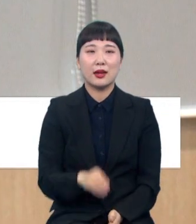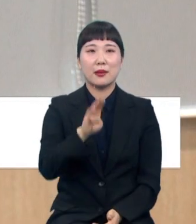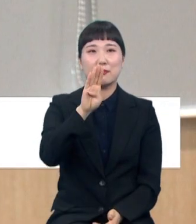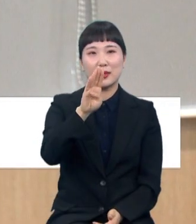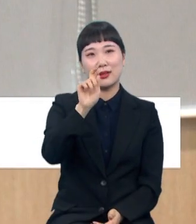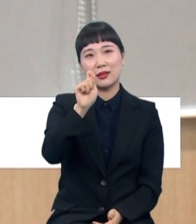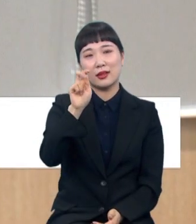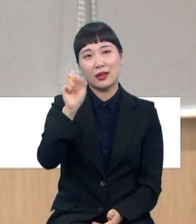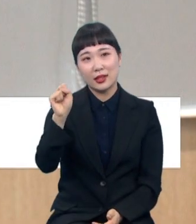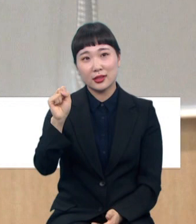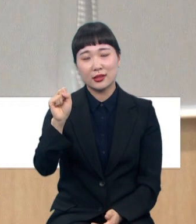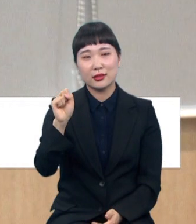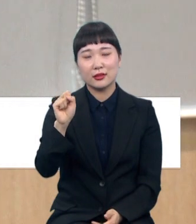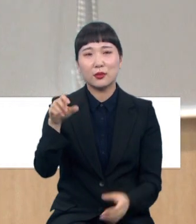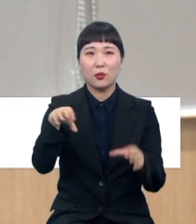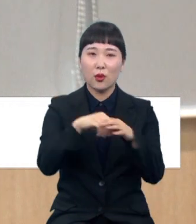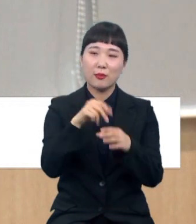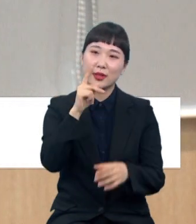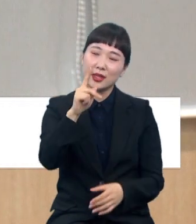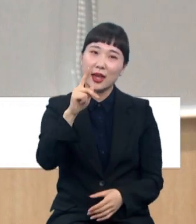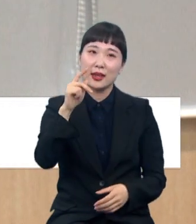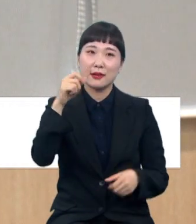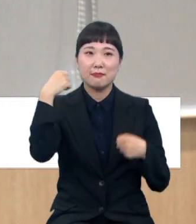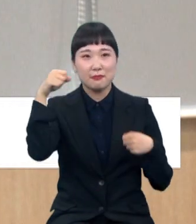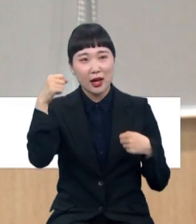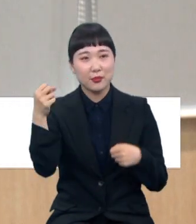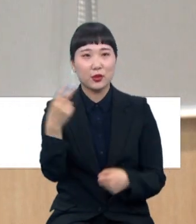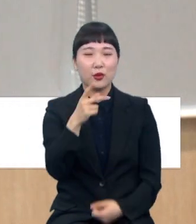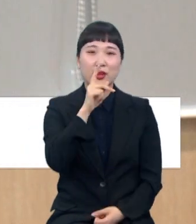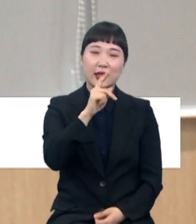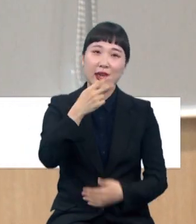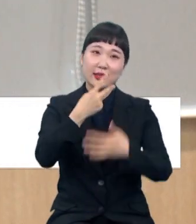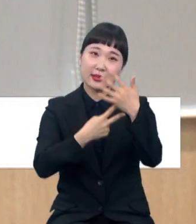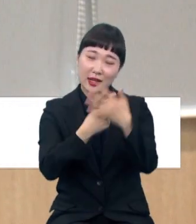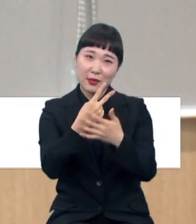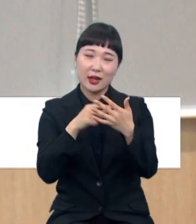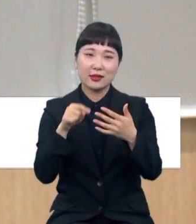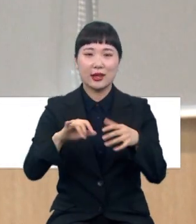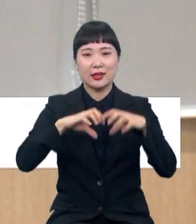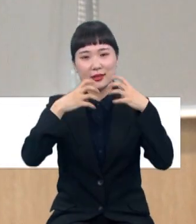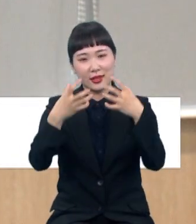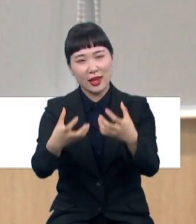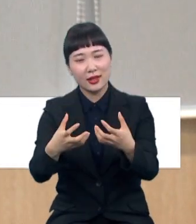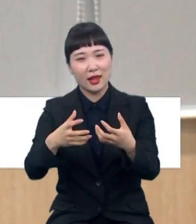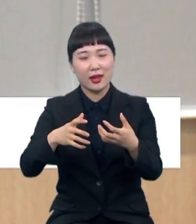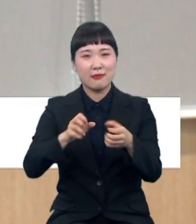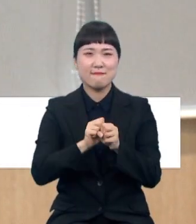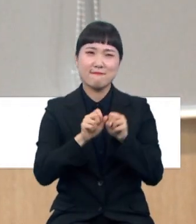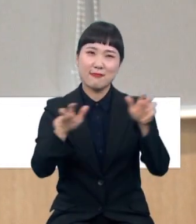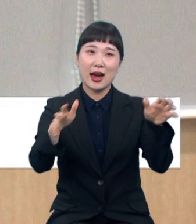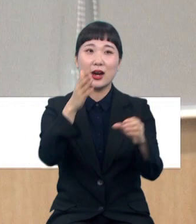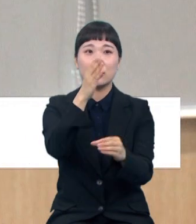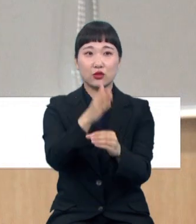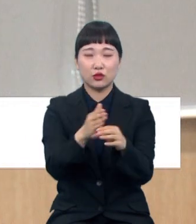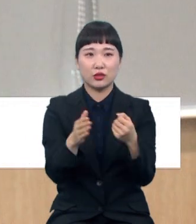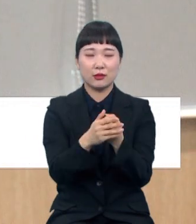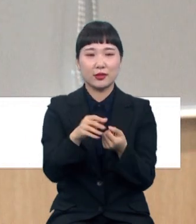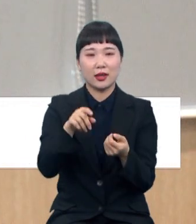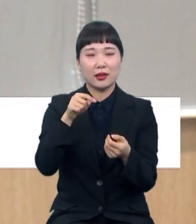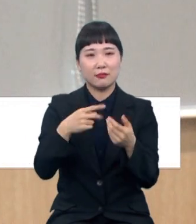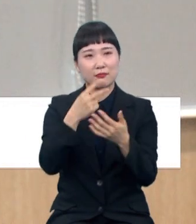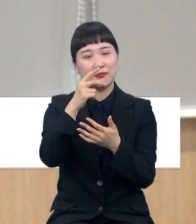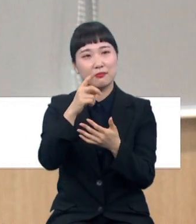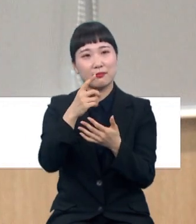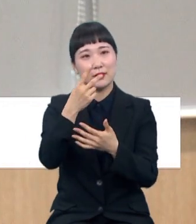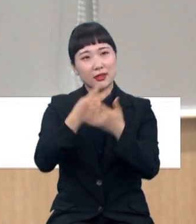BTS를 비롯한 K-POP이나 K-드라마가 세계 시장에서 활약을 하고 있습니다. 미디어 센터라든지 세계